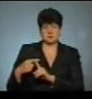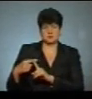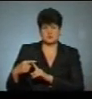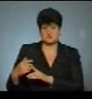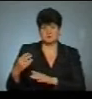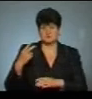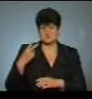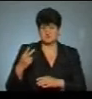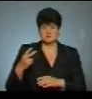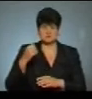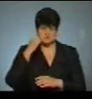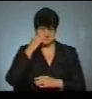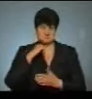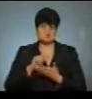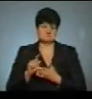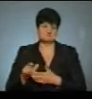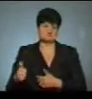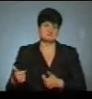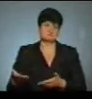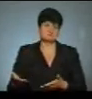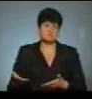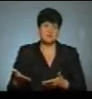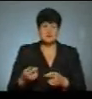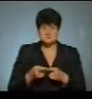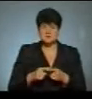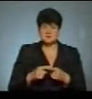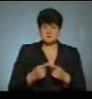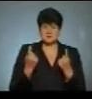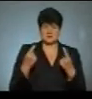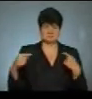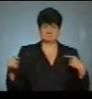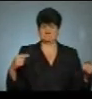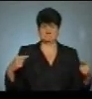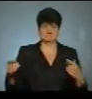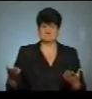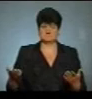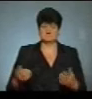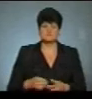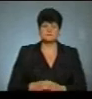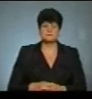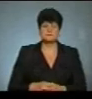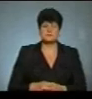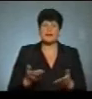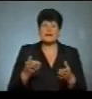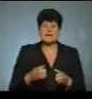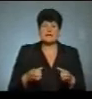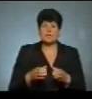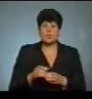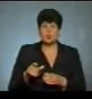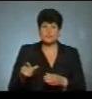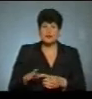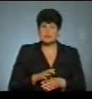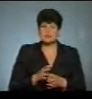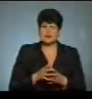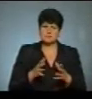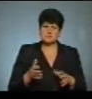погляду пенсіонерів. Тобто кардинальні і такі амбівалентні оцінки. Які категорії людей найбільш